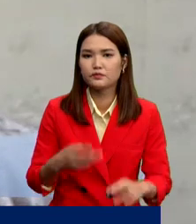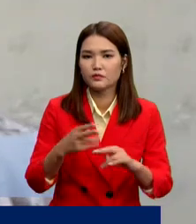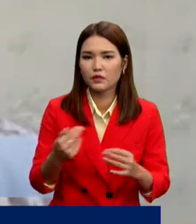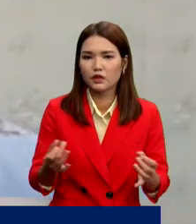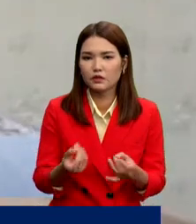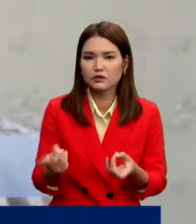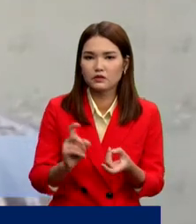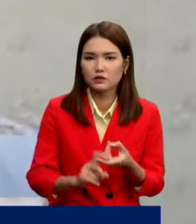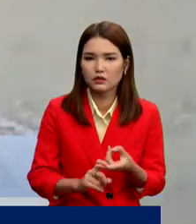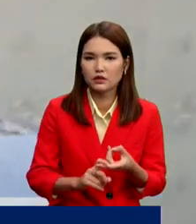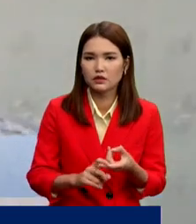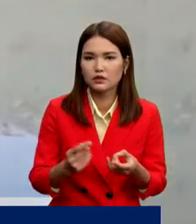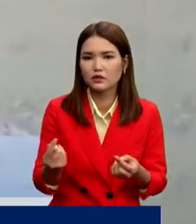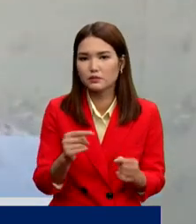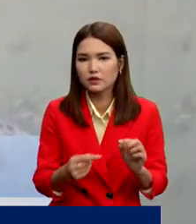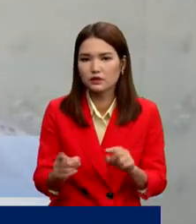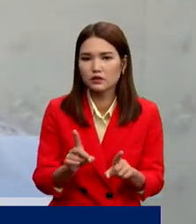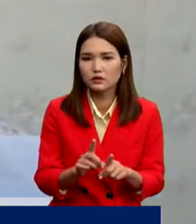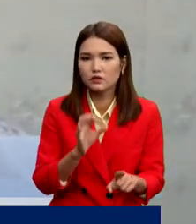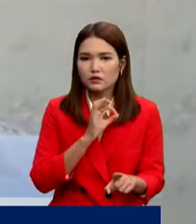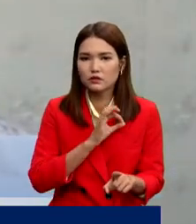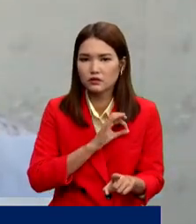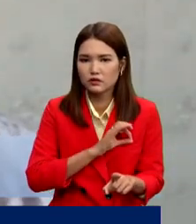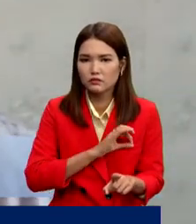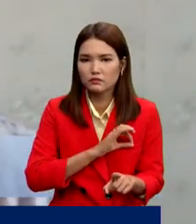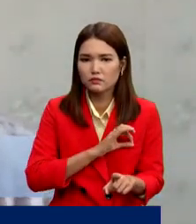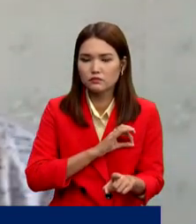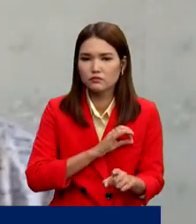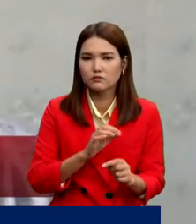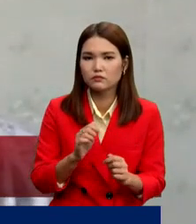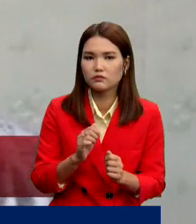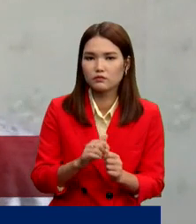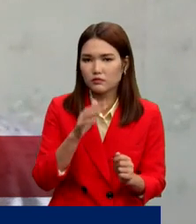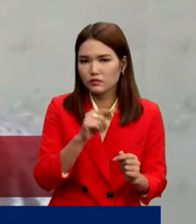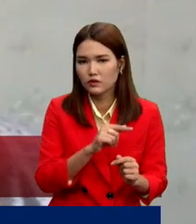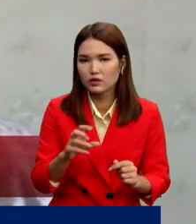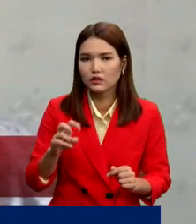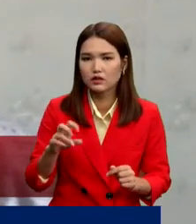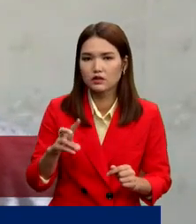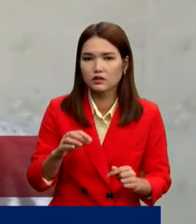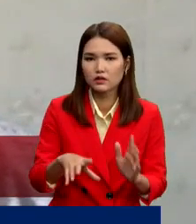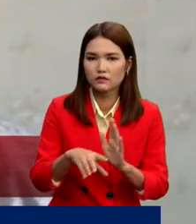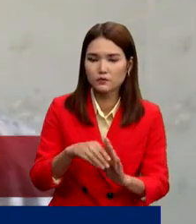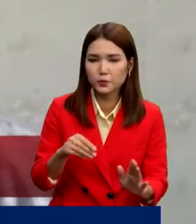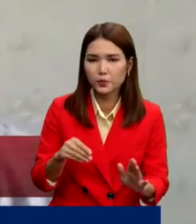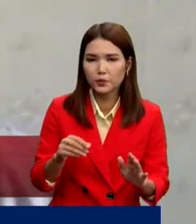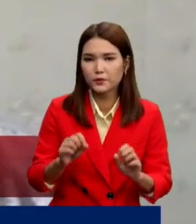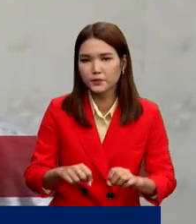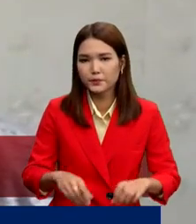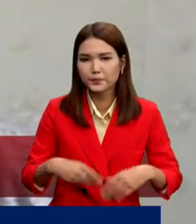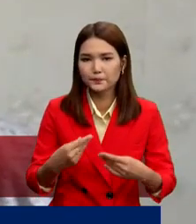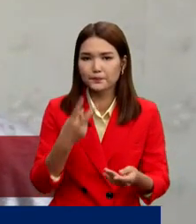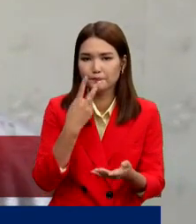107 түрінің бірде-біреу болмау керек екен. Егер сіз мысалы бір снотворный ішсеңіз, өте